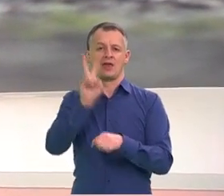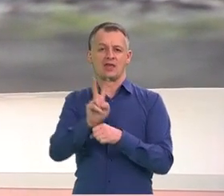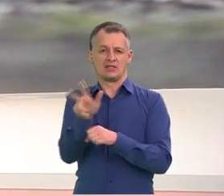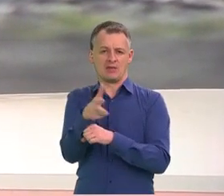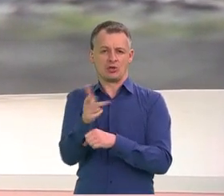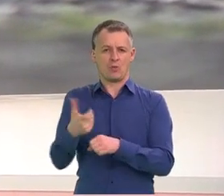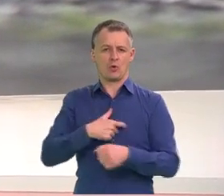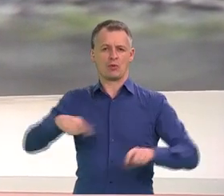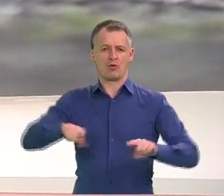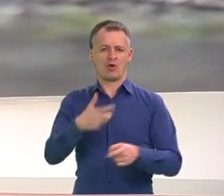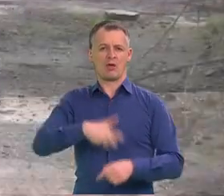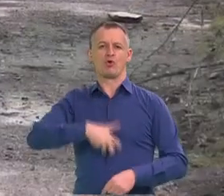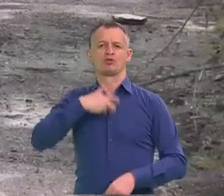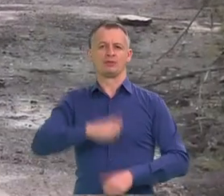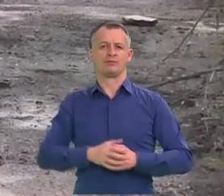pot afecta emoțional.